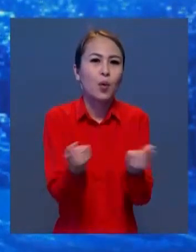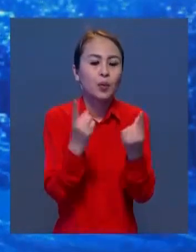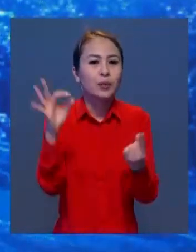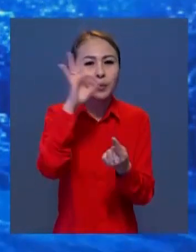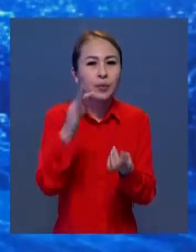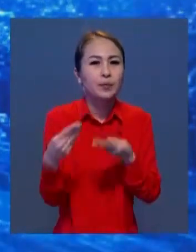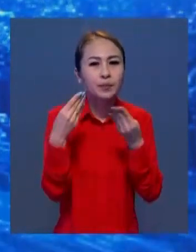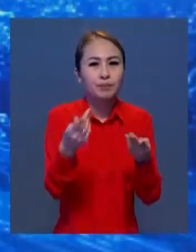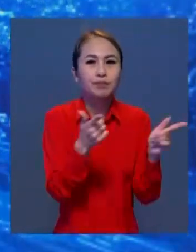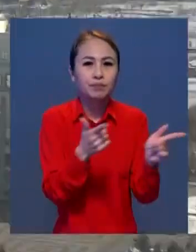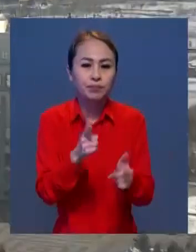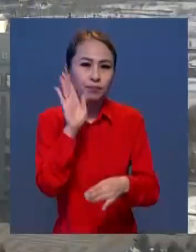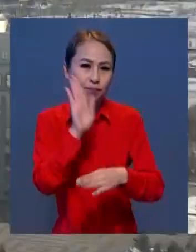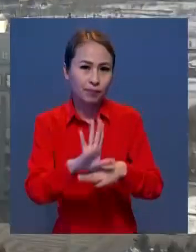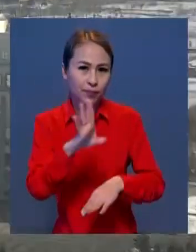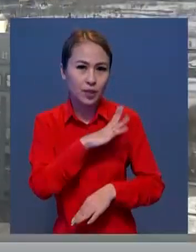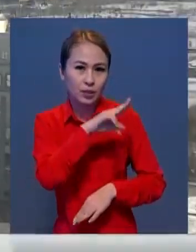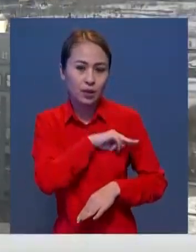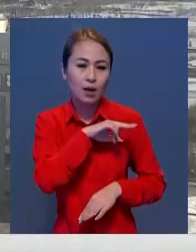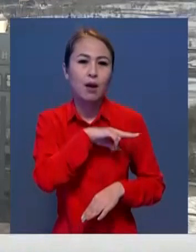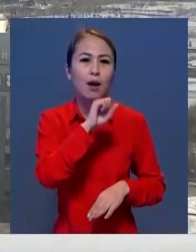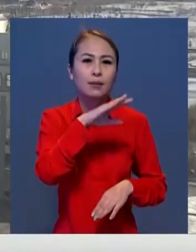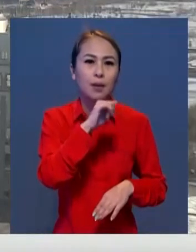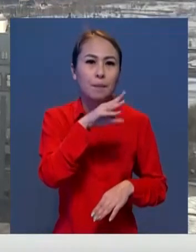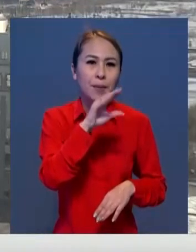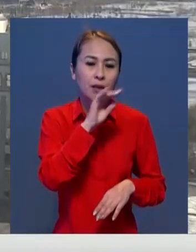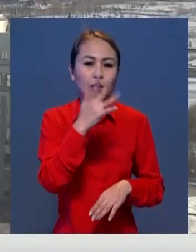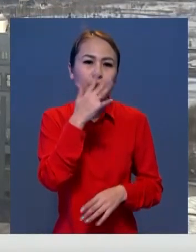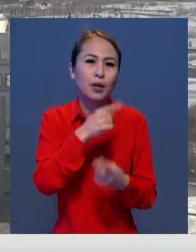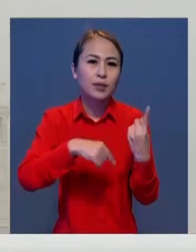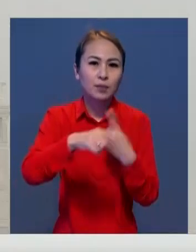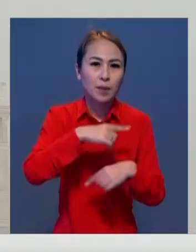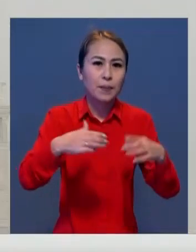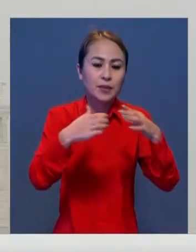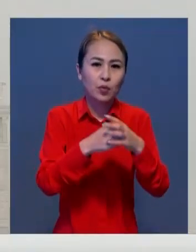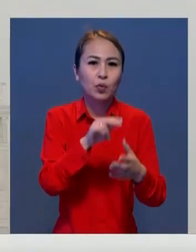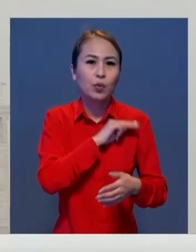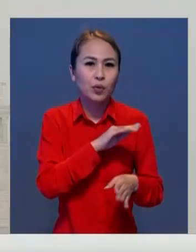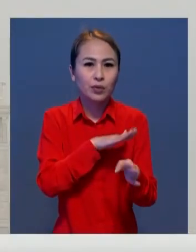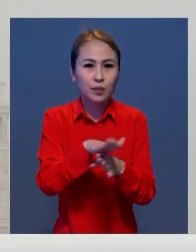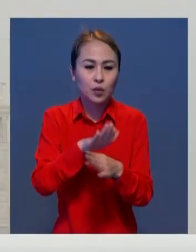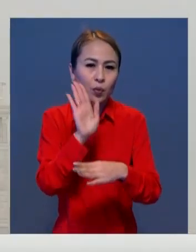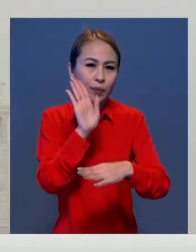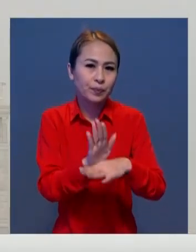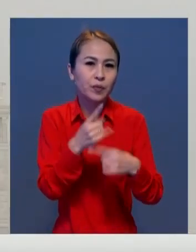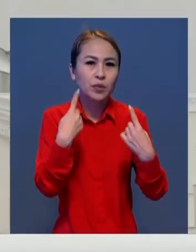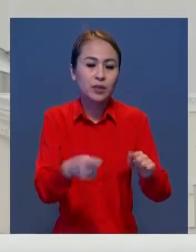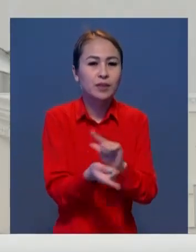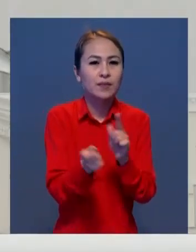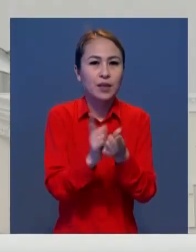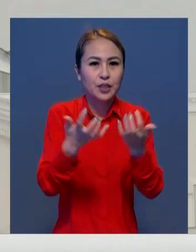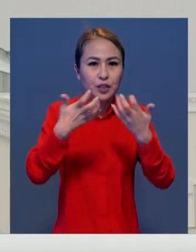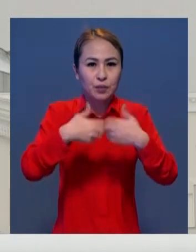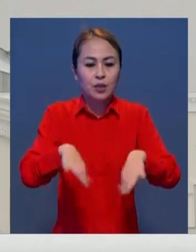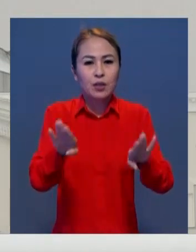бойынша ұсыныс әзірлеуді міндеттеді. Әрі бұл жұмысты атамекен ұлттық кәсіпкерлер палатасымен бірлесе отырып орындауды тапсырды. Өзгеріс